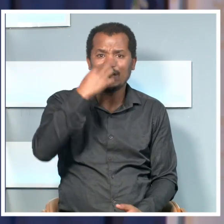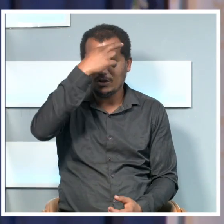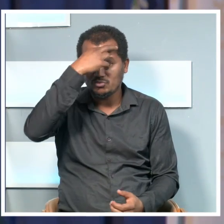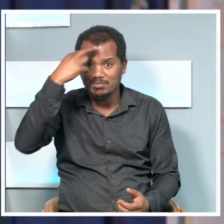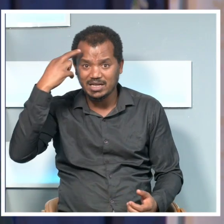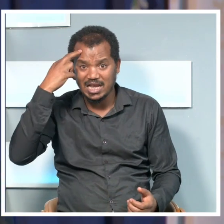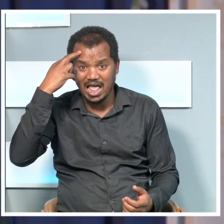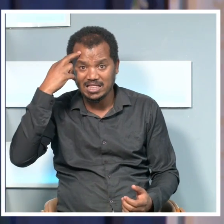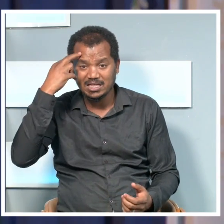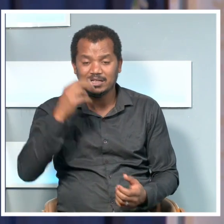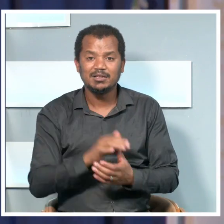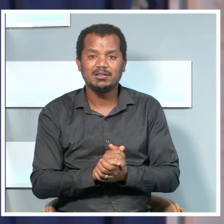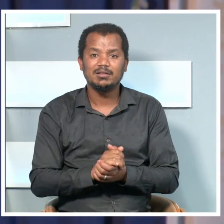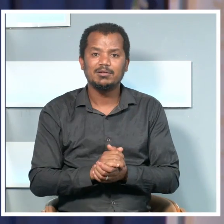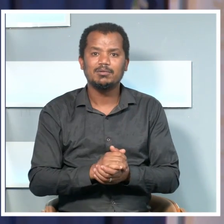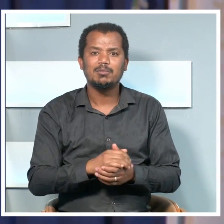በማንነቱ ምክንያት